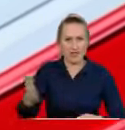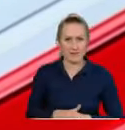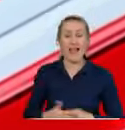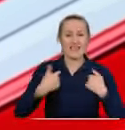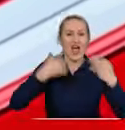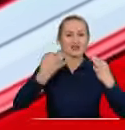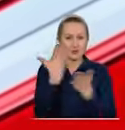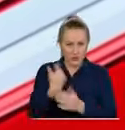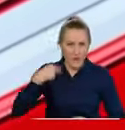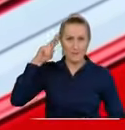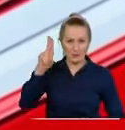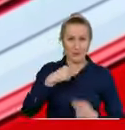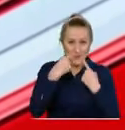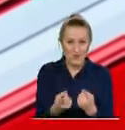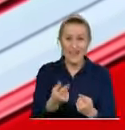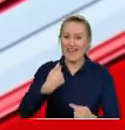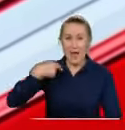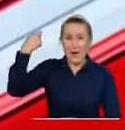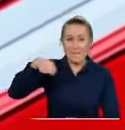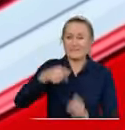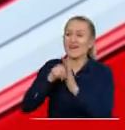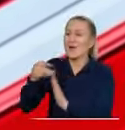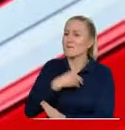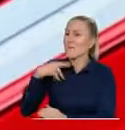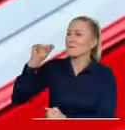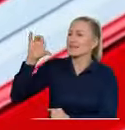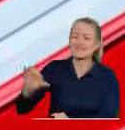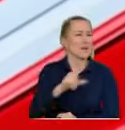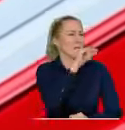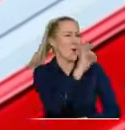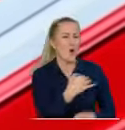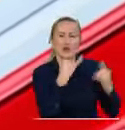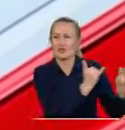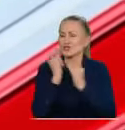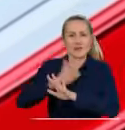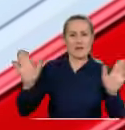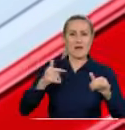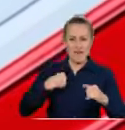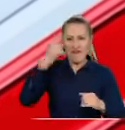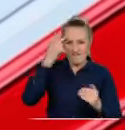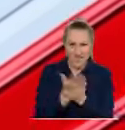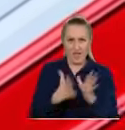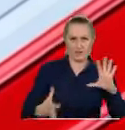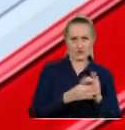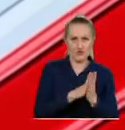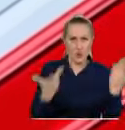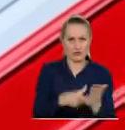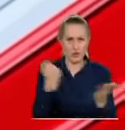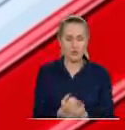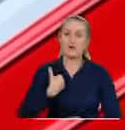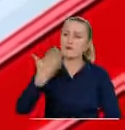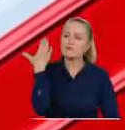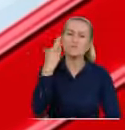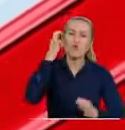uroczyście wam przyrzekam, że nie będę prezydentem Polski PiS ani Polski Platformy, że dochowam wierności konstytucji, że będę strzegł godności